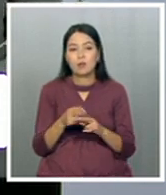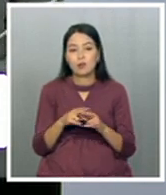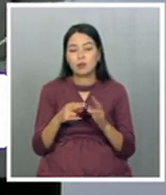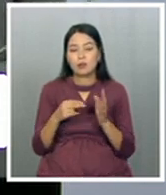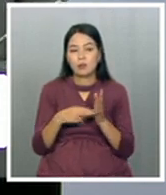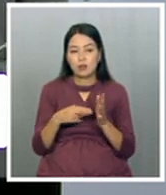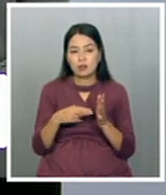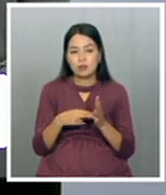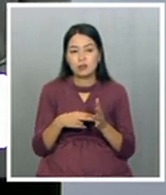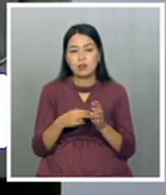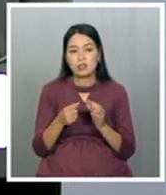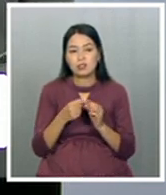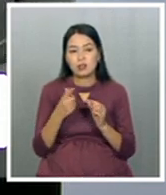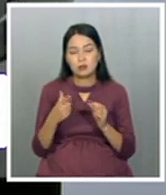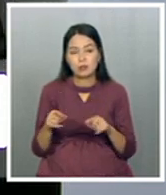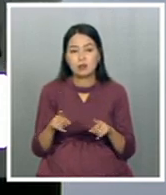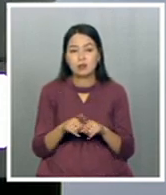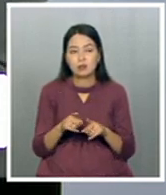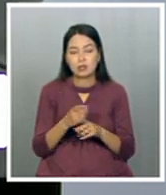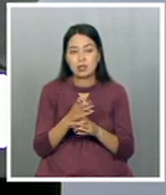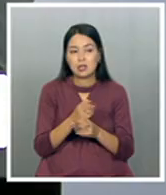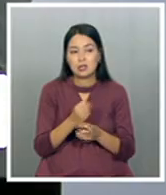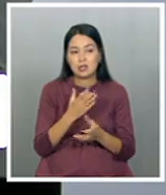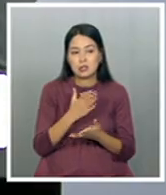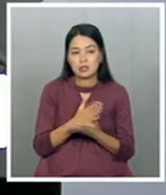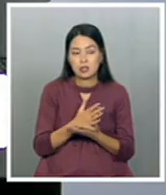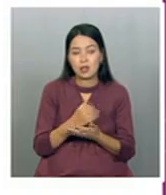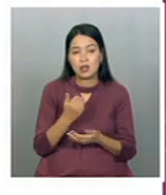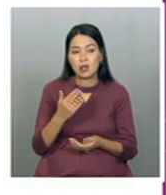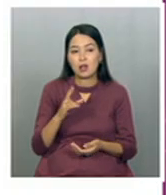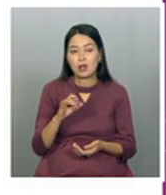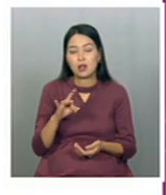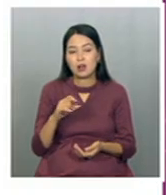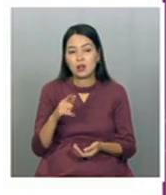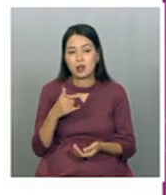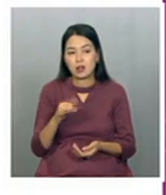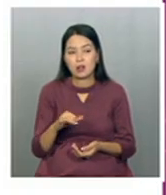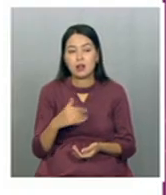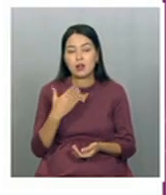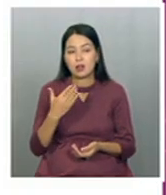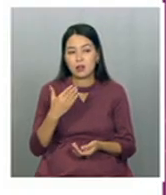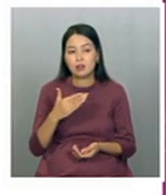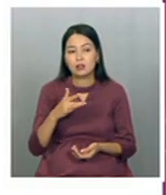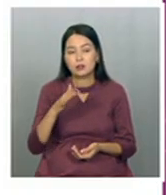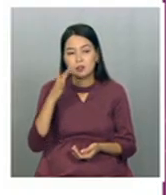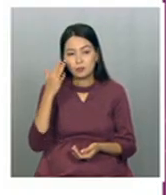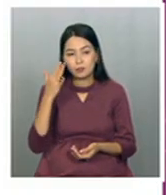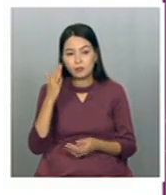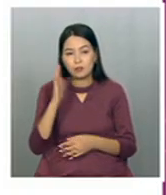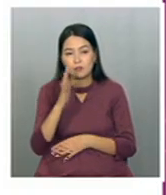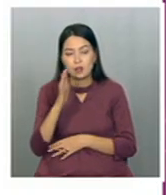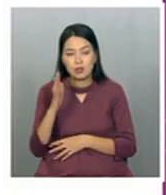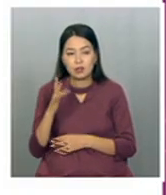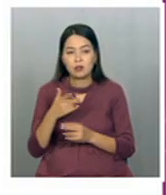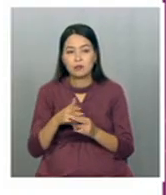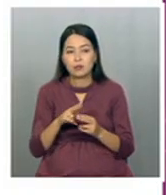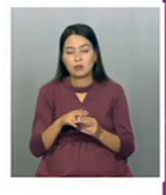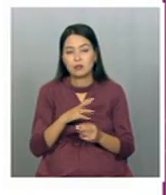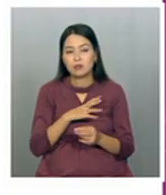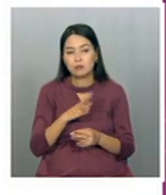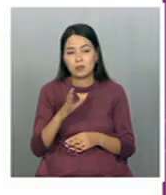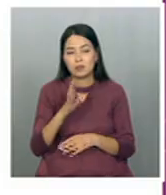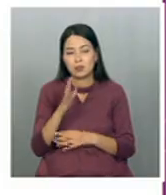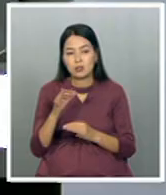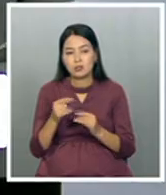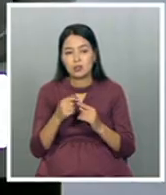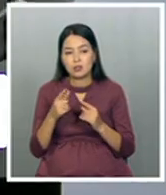мыңға дейін жапырақ тақтасы болады. Ал дәл сол секілді үлкен қарағай ағашында 100 мыңнан миллионға дейін жапырақ тақтасы